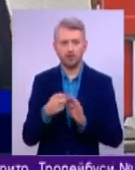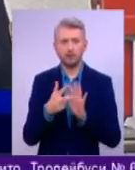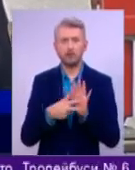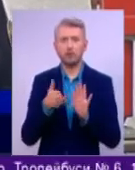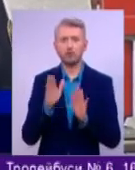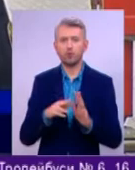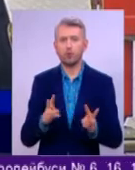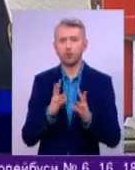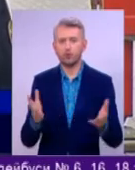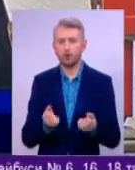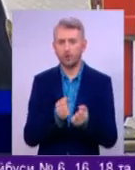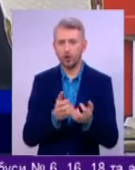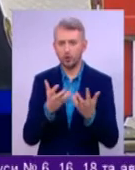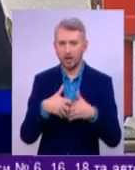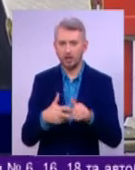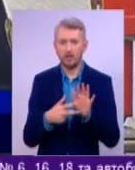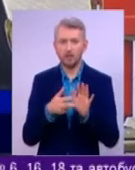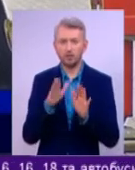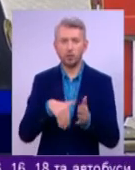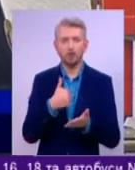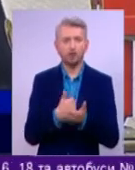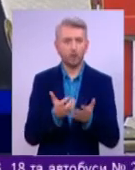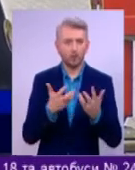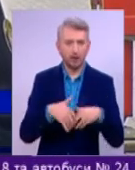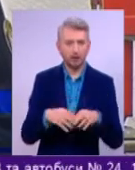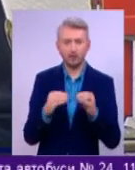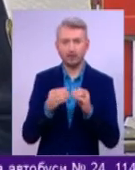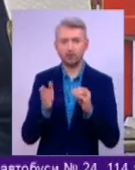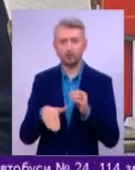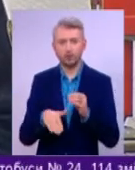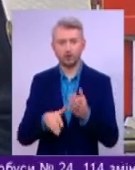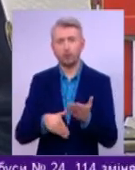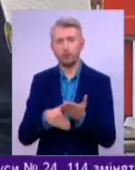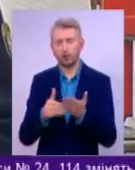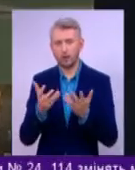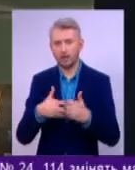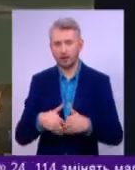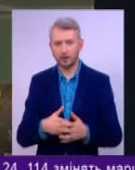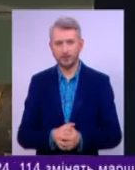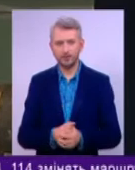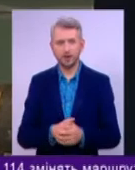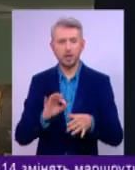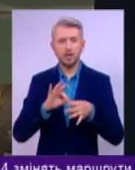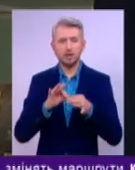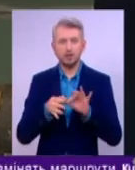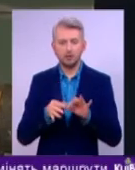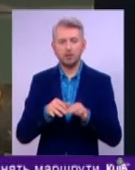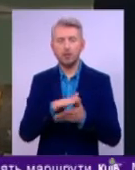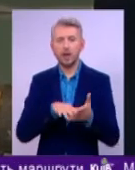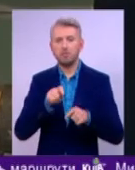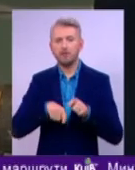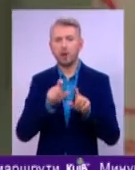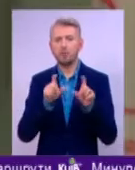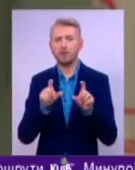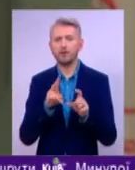пожежно-рятувальної техніки. Це 8 одиниць основної техніки і 10 одиниць допоміжної техніки. Далі перевіряємо крамниці на